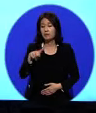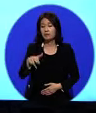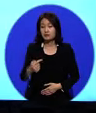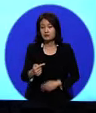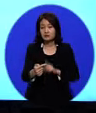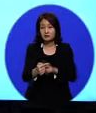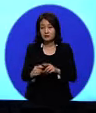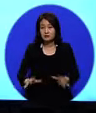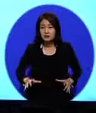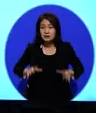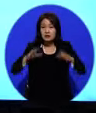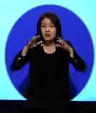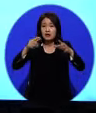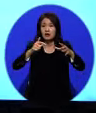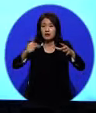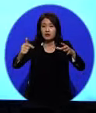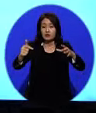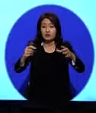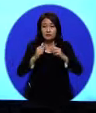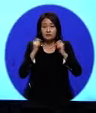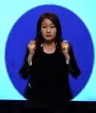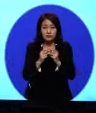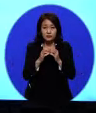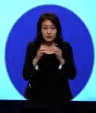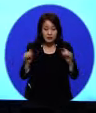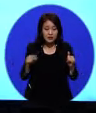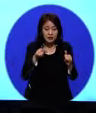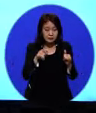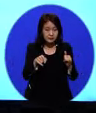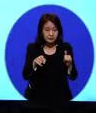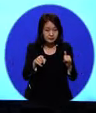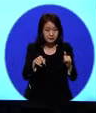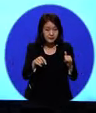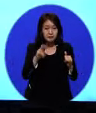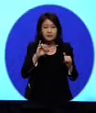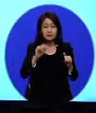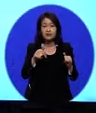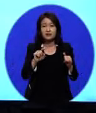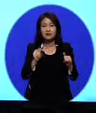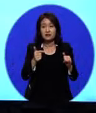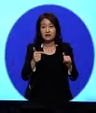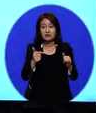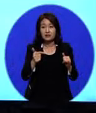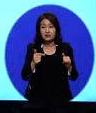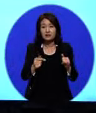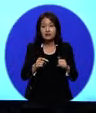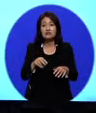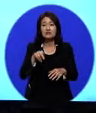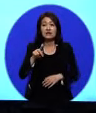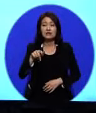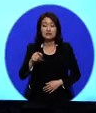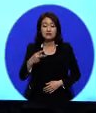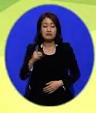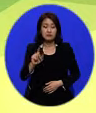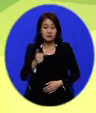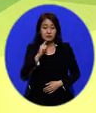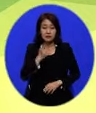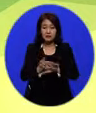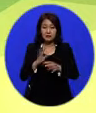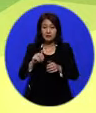우리나라의 세계 최대 민간 애교 사절단이에요. 단체예요. 자, 이분이